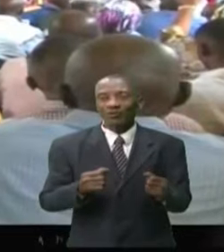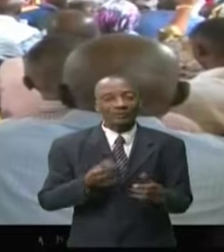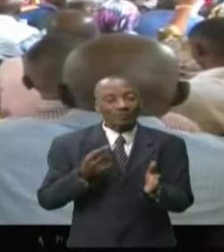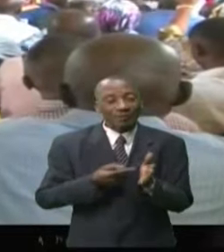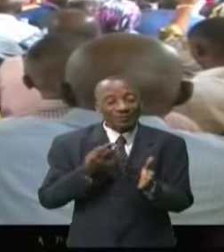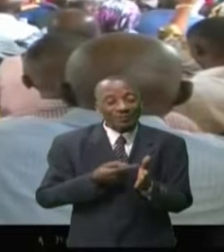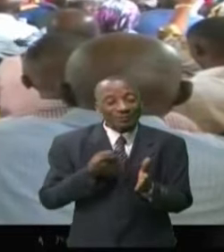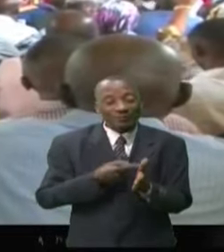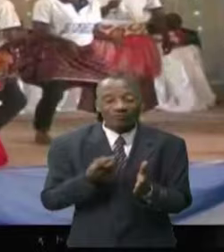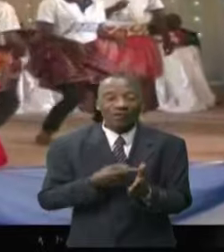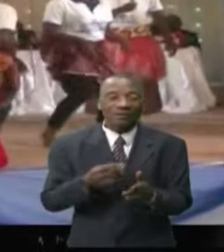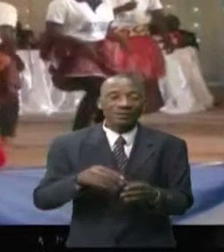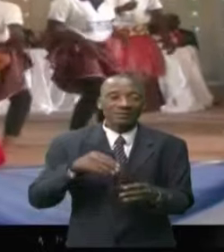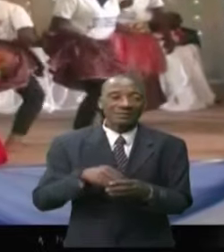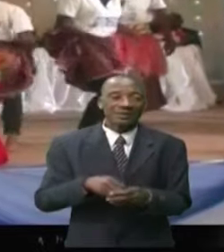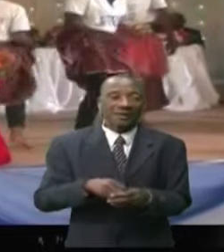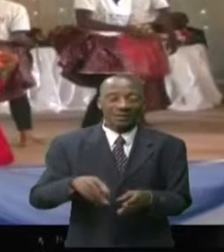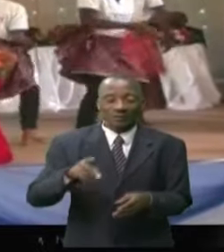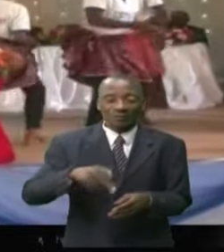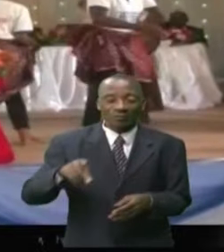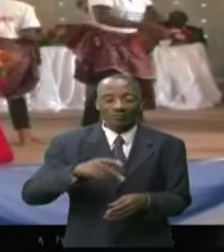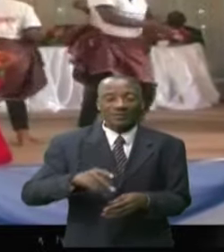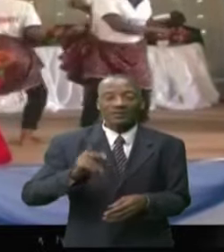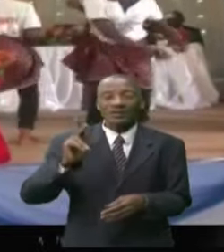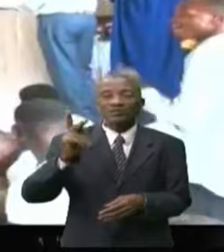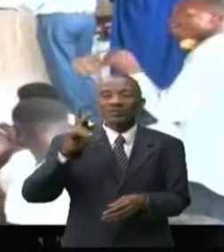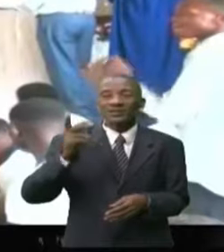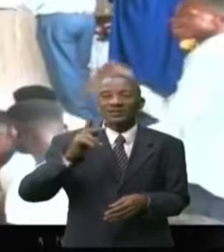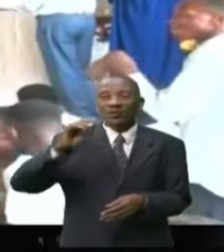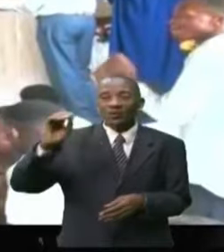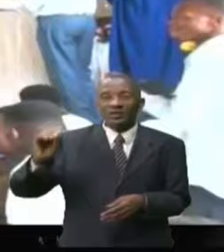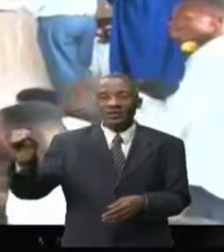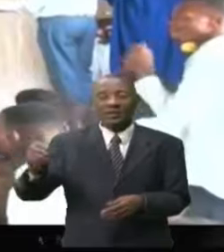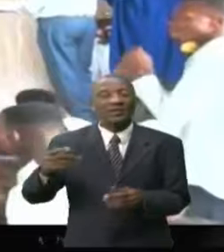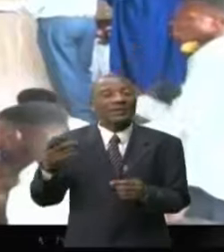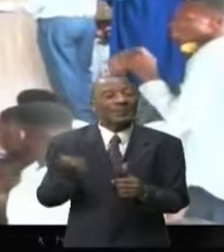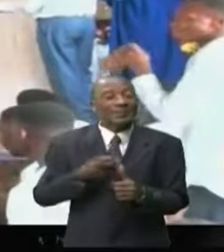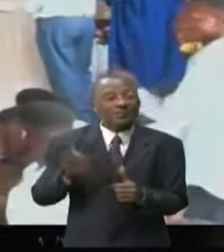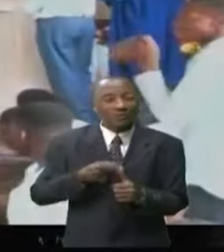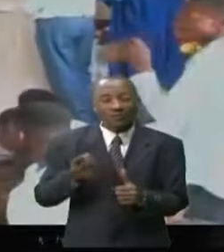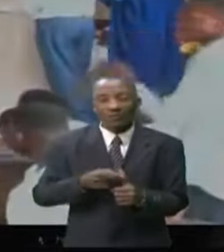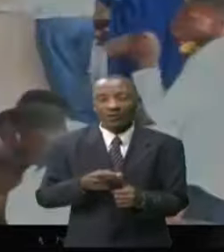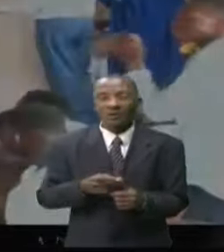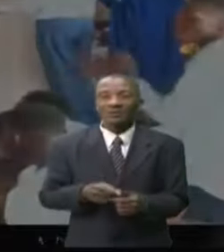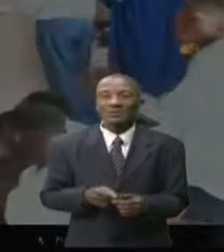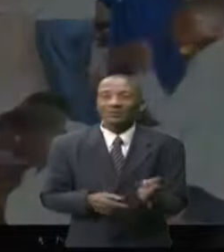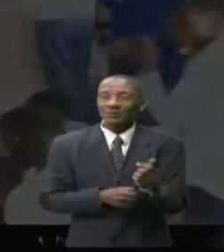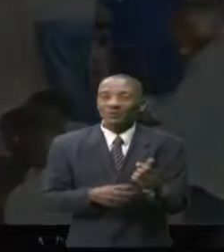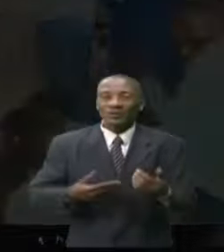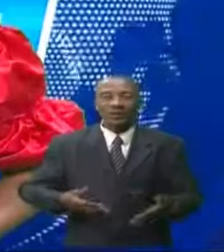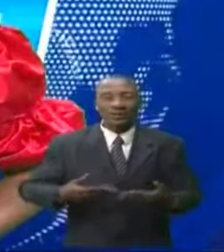étudiants c'est la troupe folklorique janté qui a agrémenté la manifestation